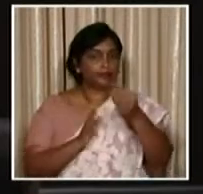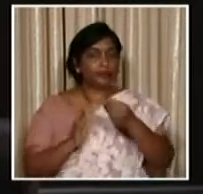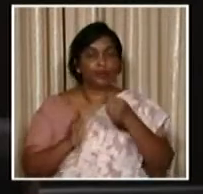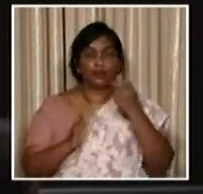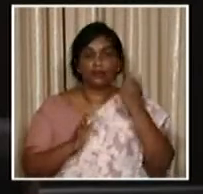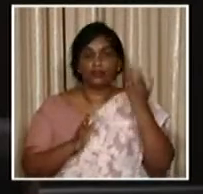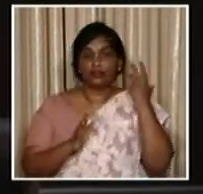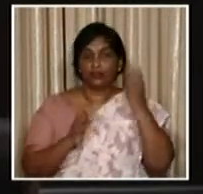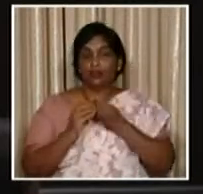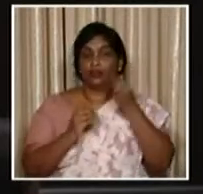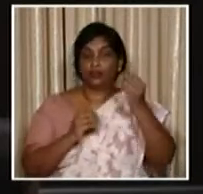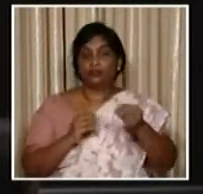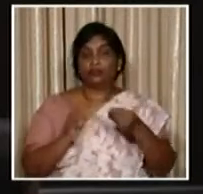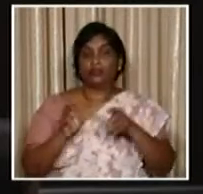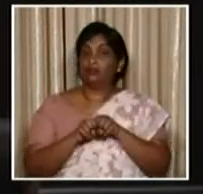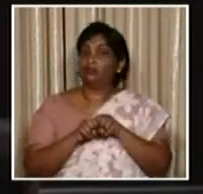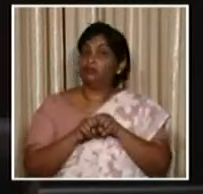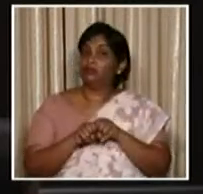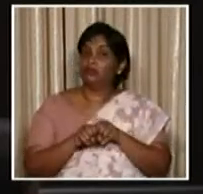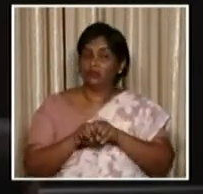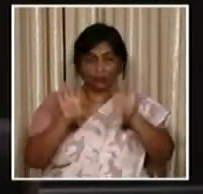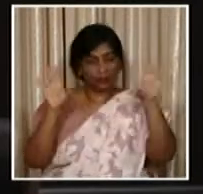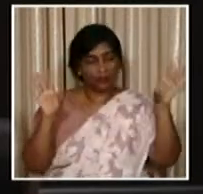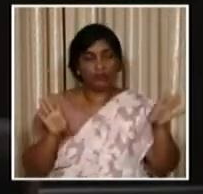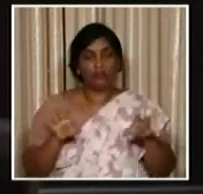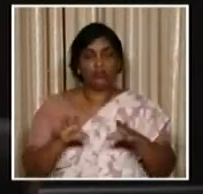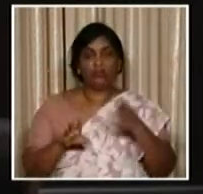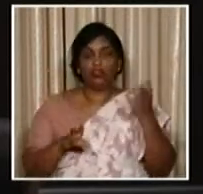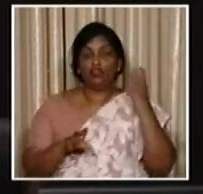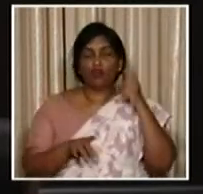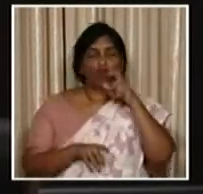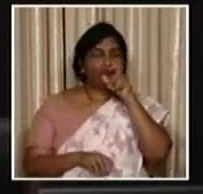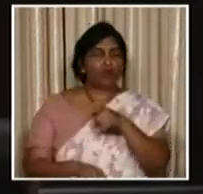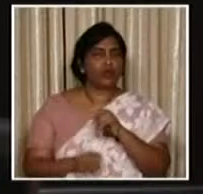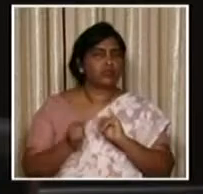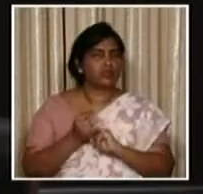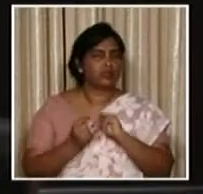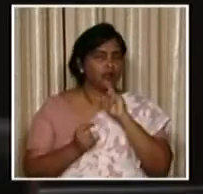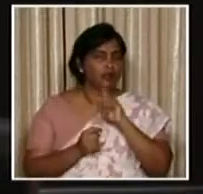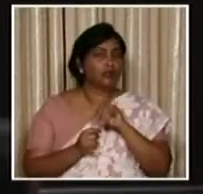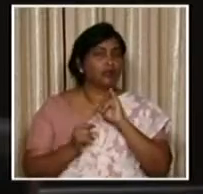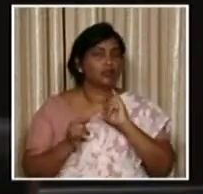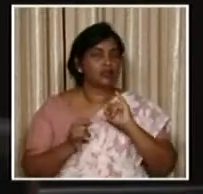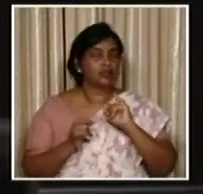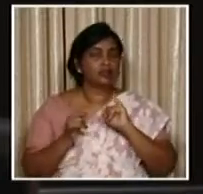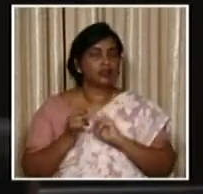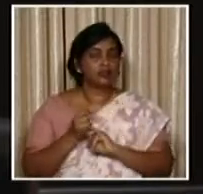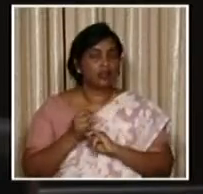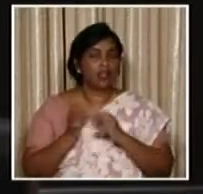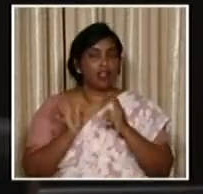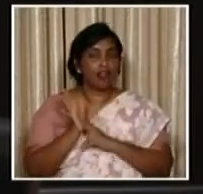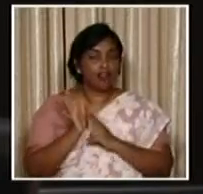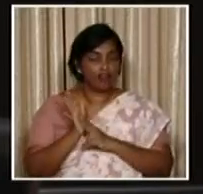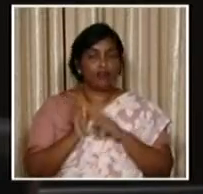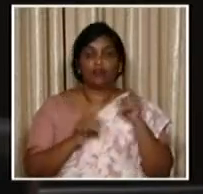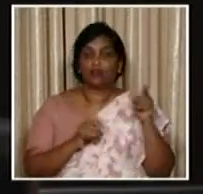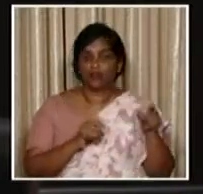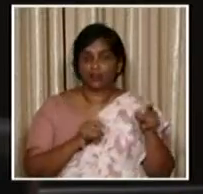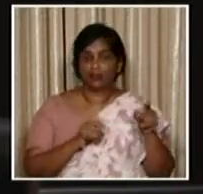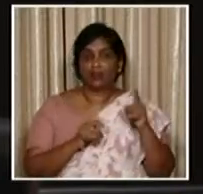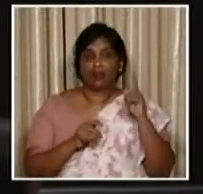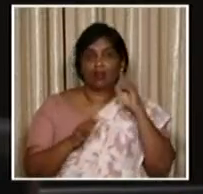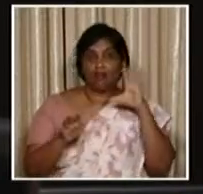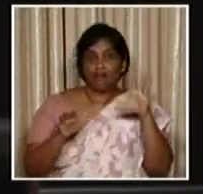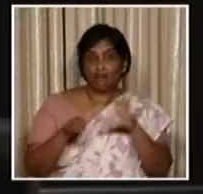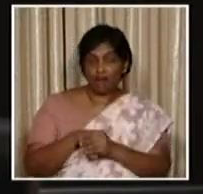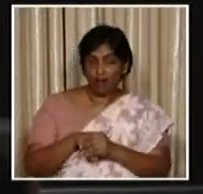සහරාන්ට මෙන්න මේක ව්‍යාප්ත කරපන් සහරාන් කියන්නේ කවුද සහරාන් කියන්නේ නවුෆර් මෞලවිගේ